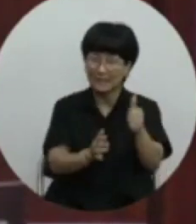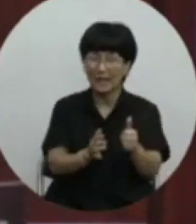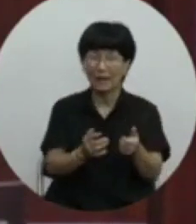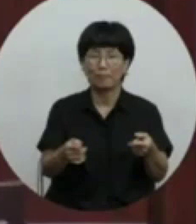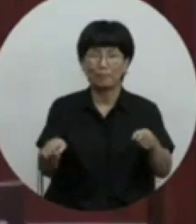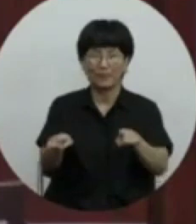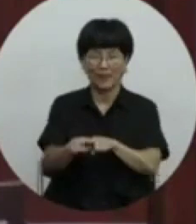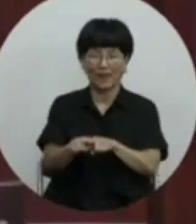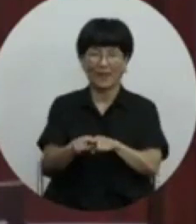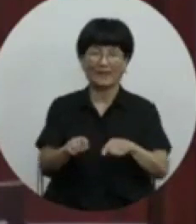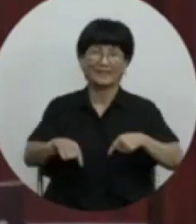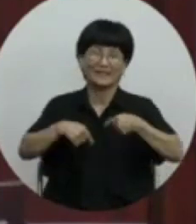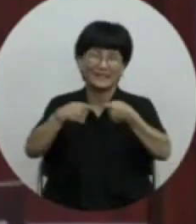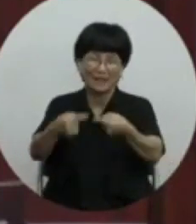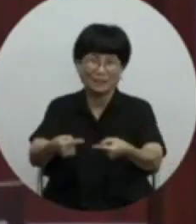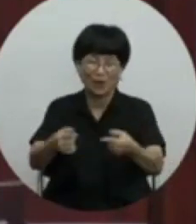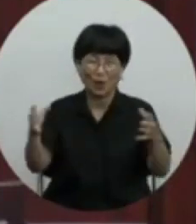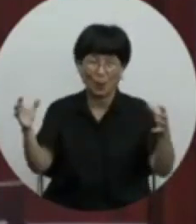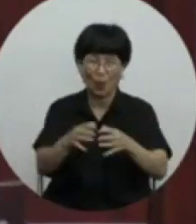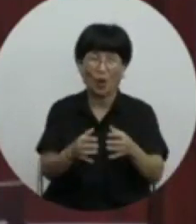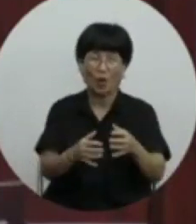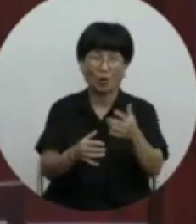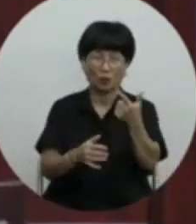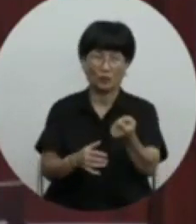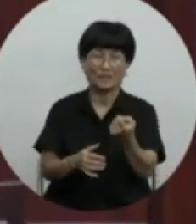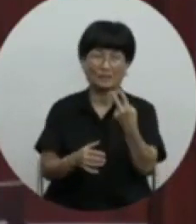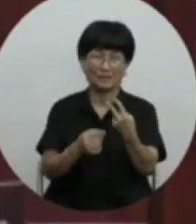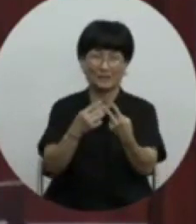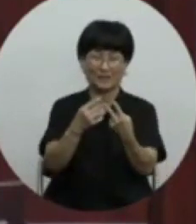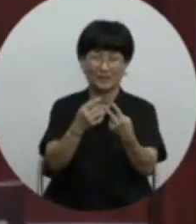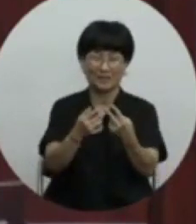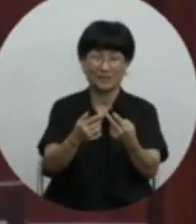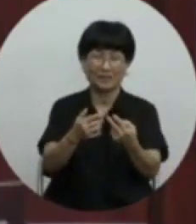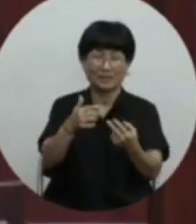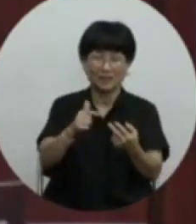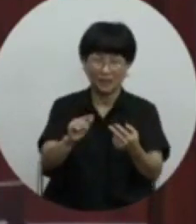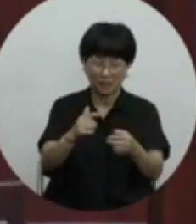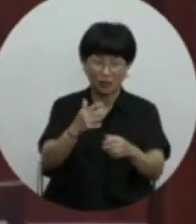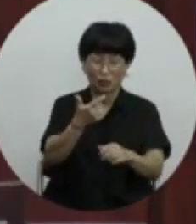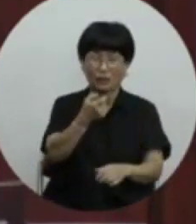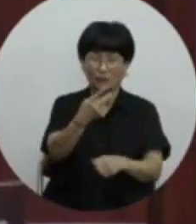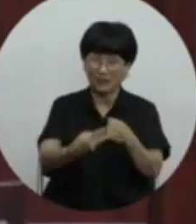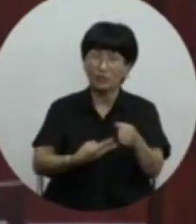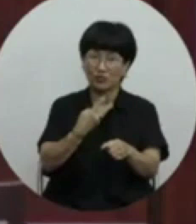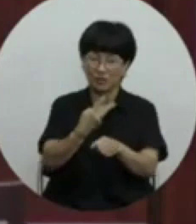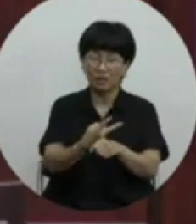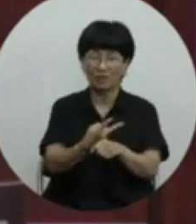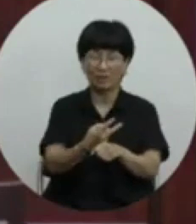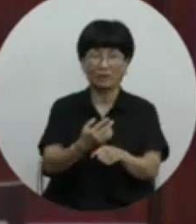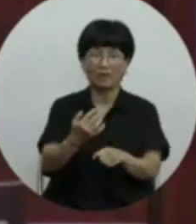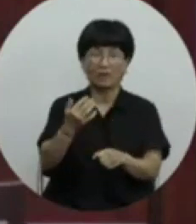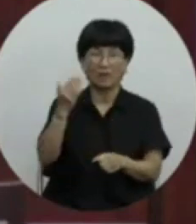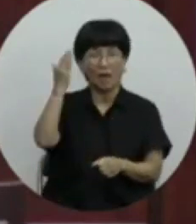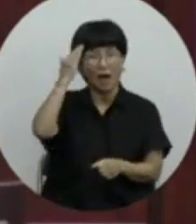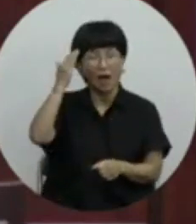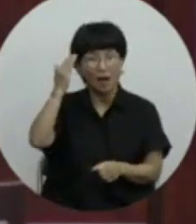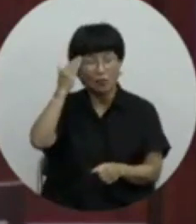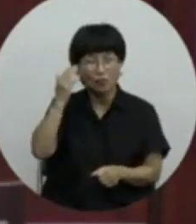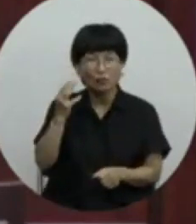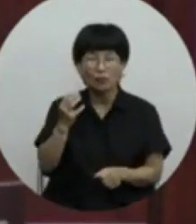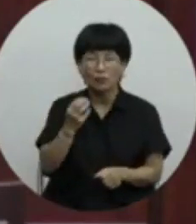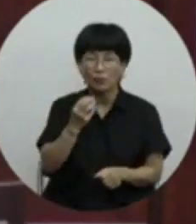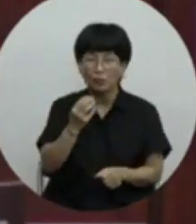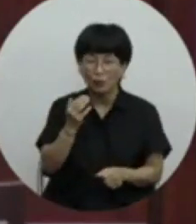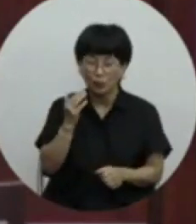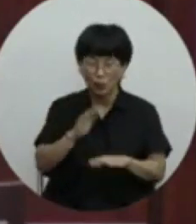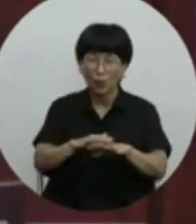농촌 지도자가 참석하는 제62주년 한국 농촌 지도자 경기도 대회가 9월